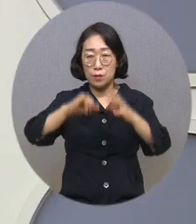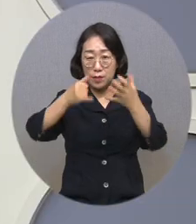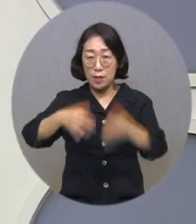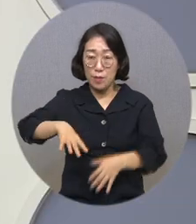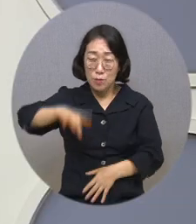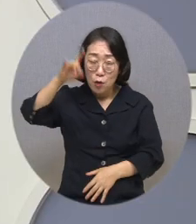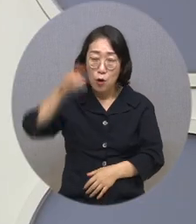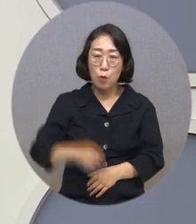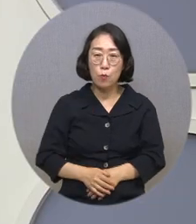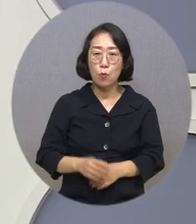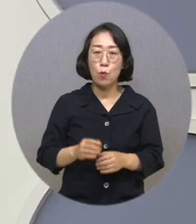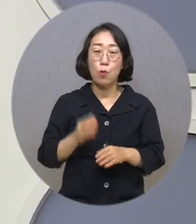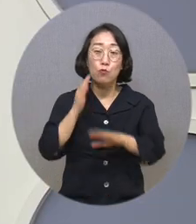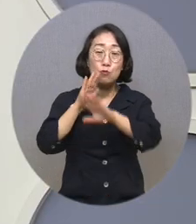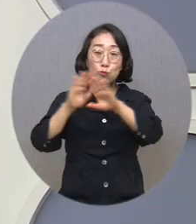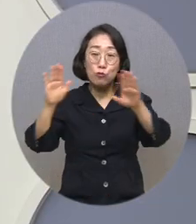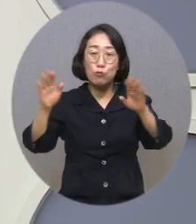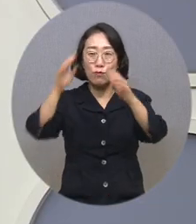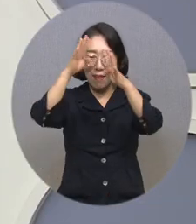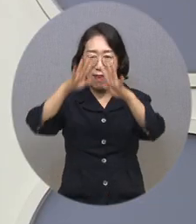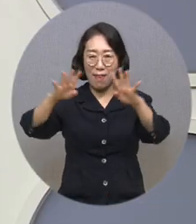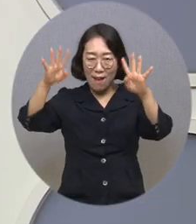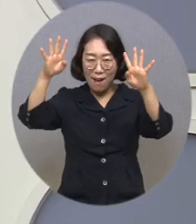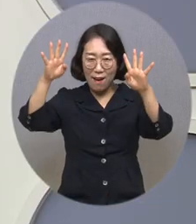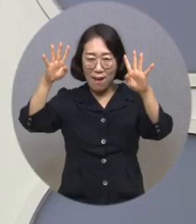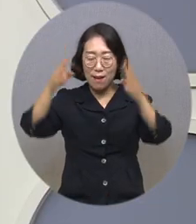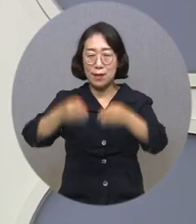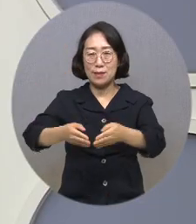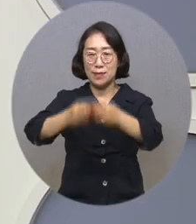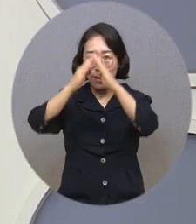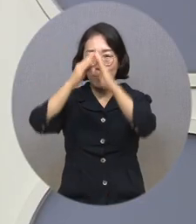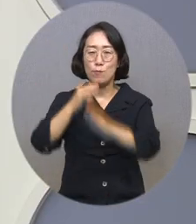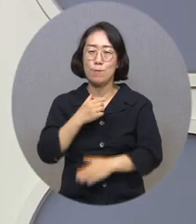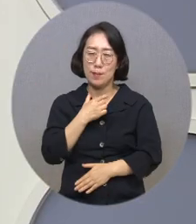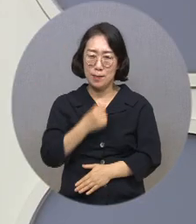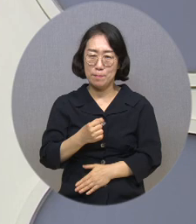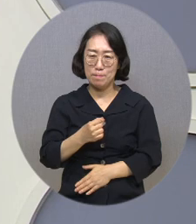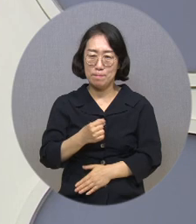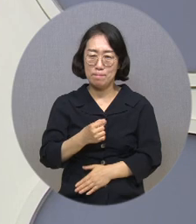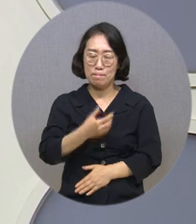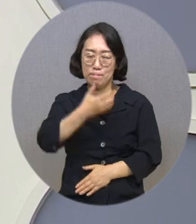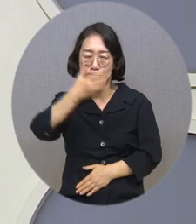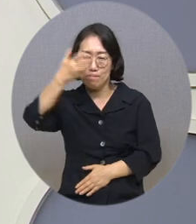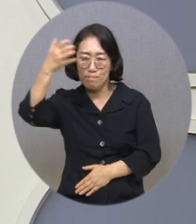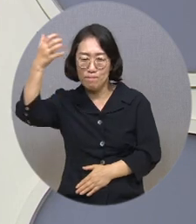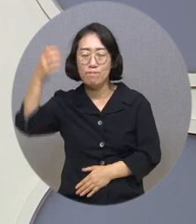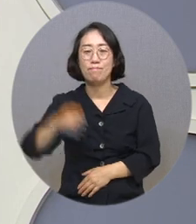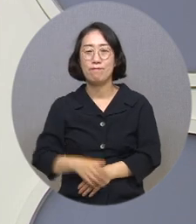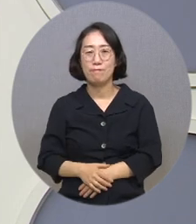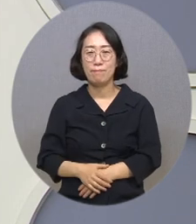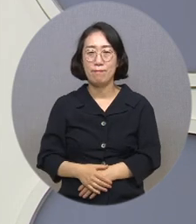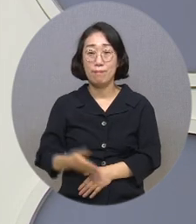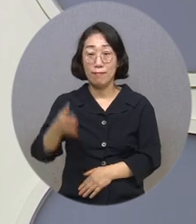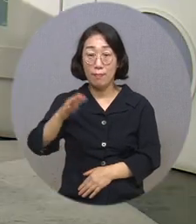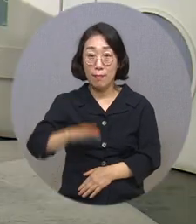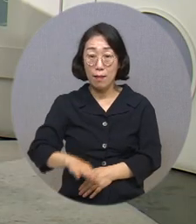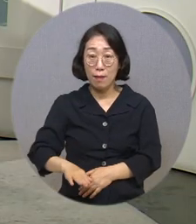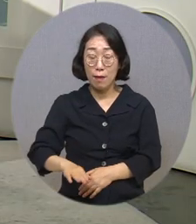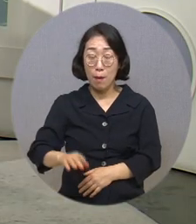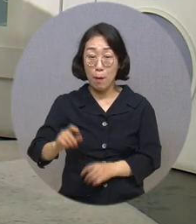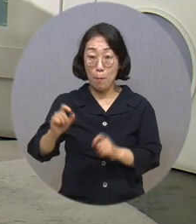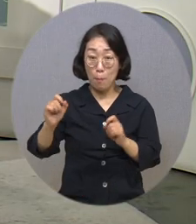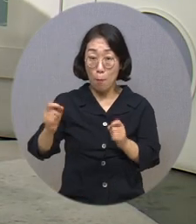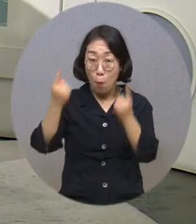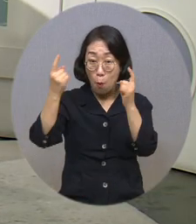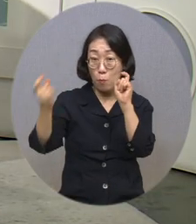저는 그냥 가슴에 이게 굉장히 그 열정을 가지고 있습니다. 예. 예. 근데 때마침 이제